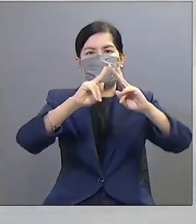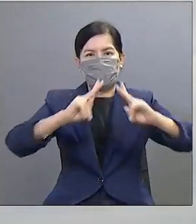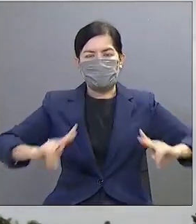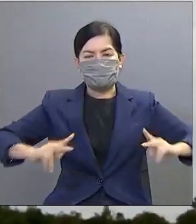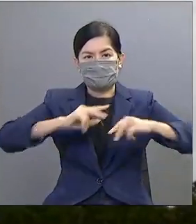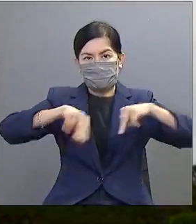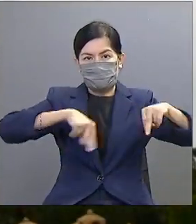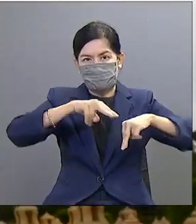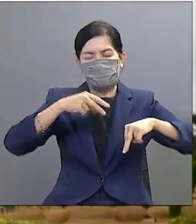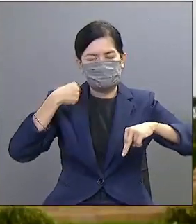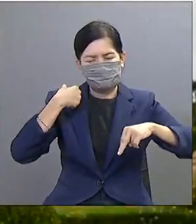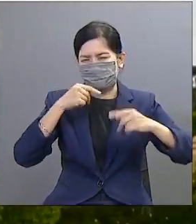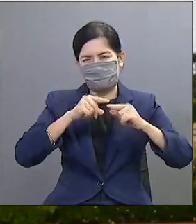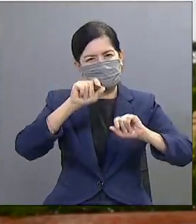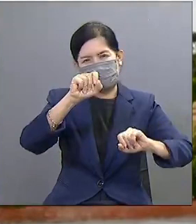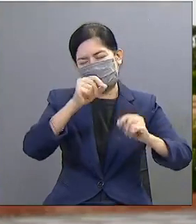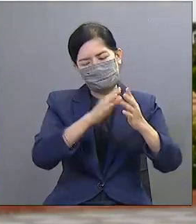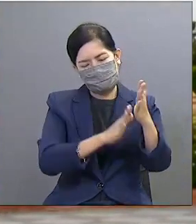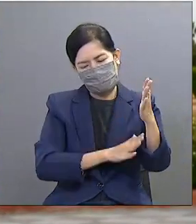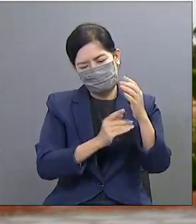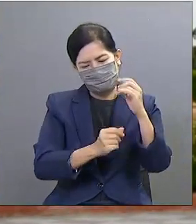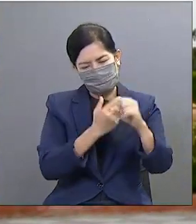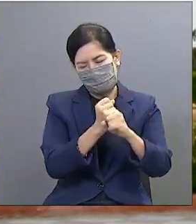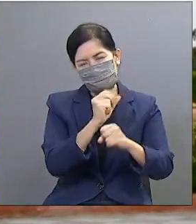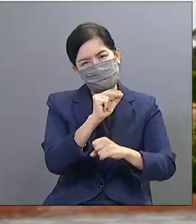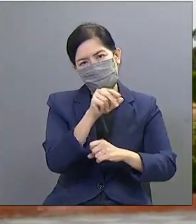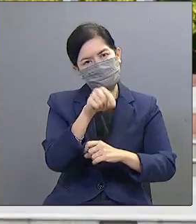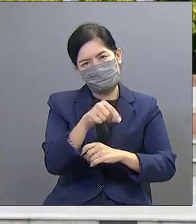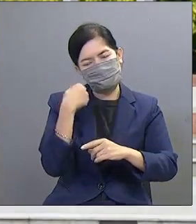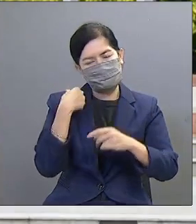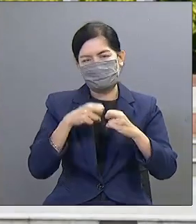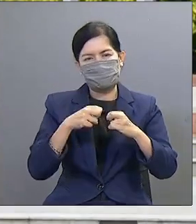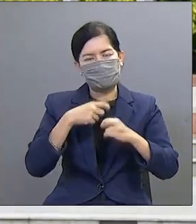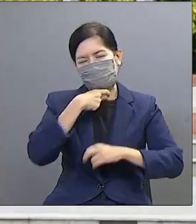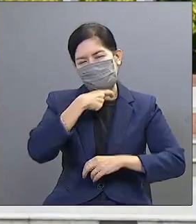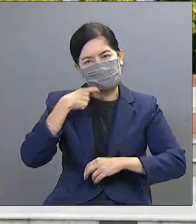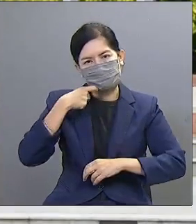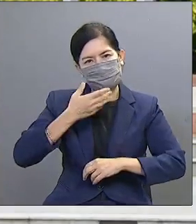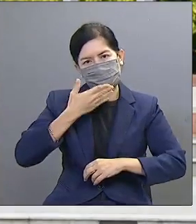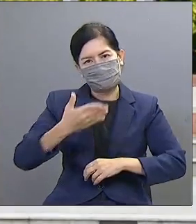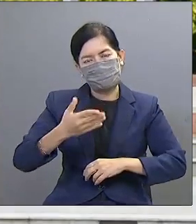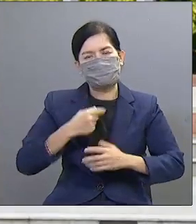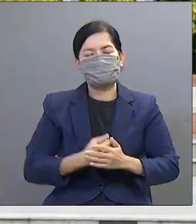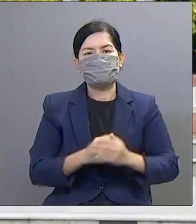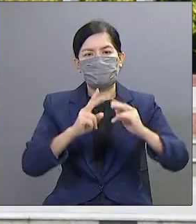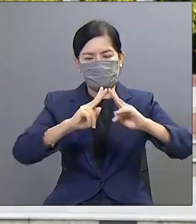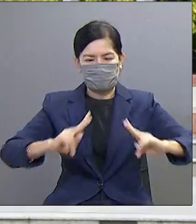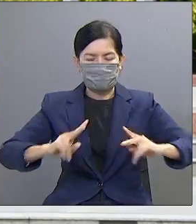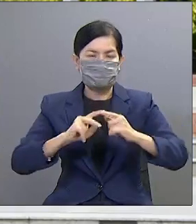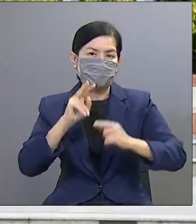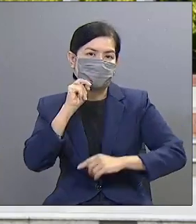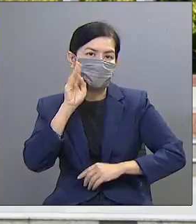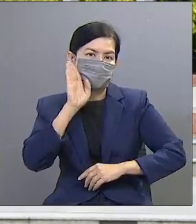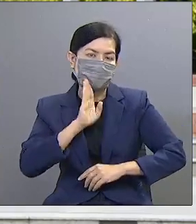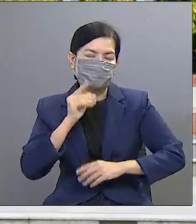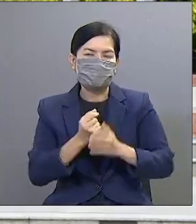ร้ง 30 ปีตลอบมาวาทุกปีจะเปนพ้ทไรแ้งโดยใส่วนของกรมซบกณนบดาลก็ได้พ